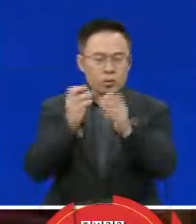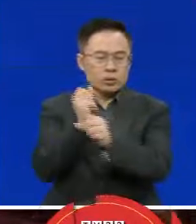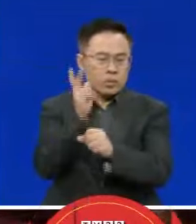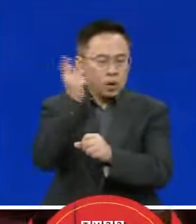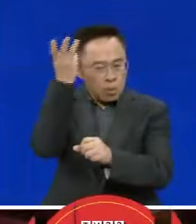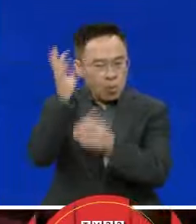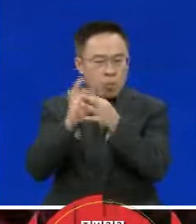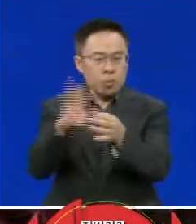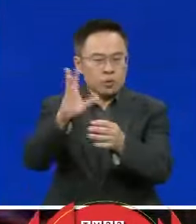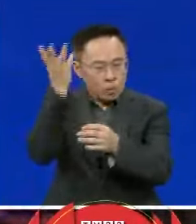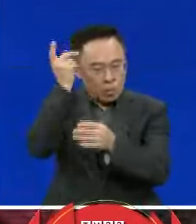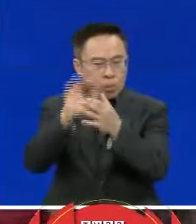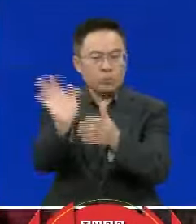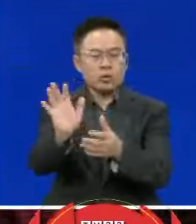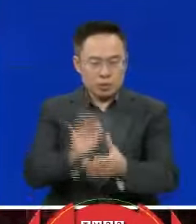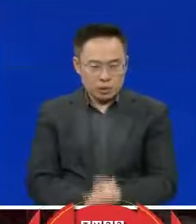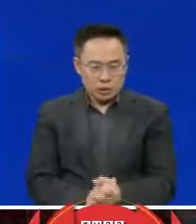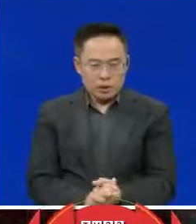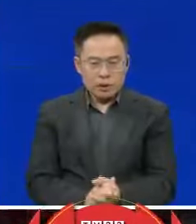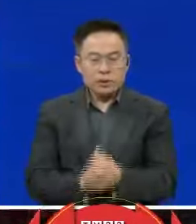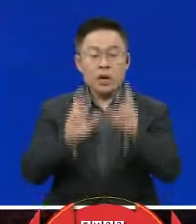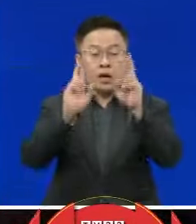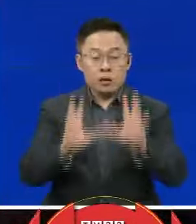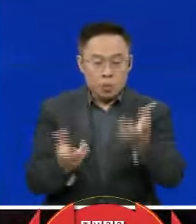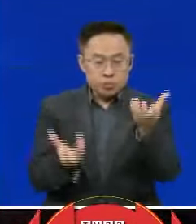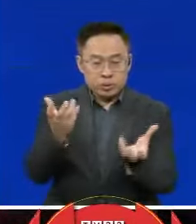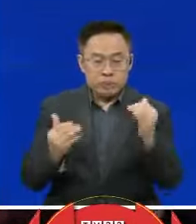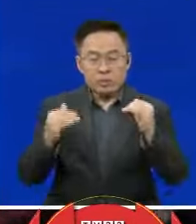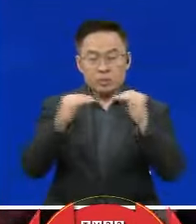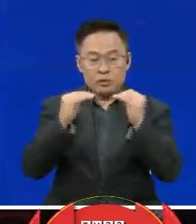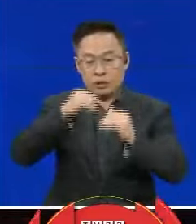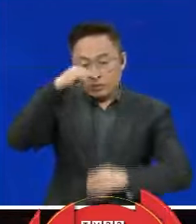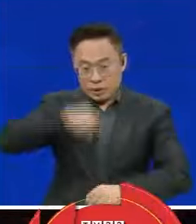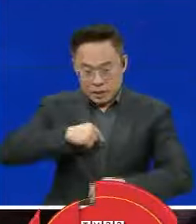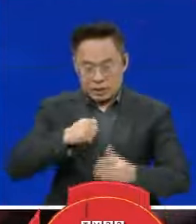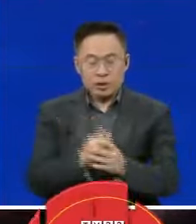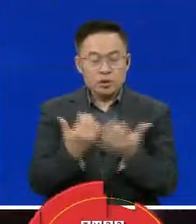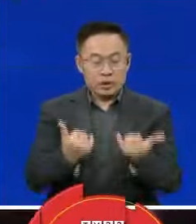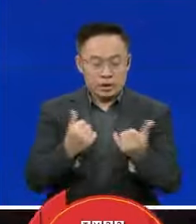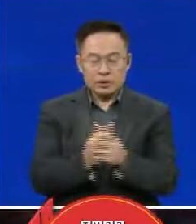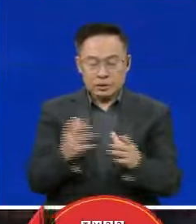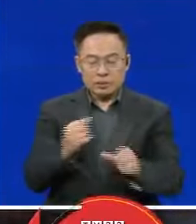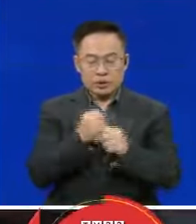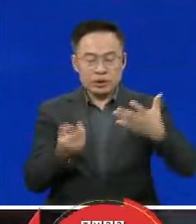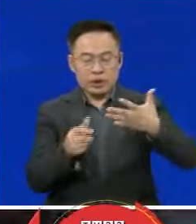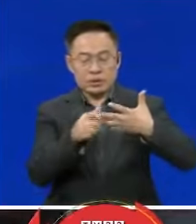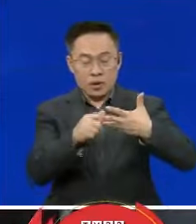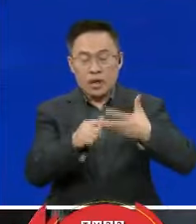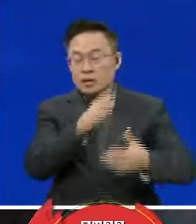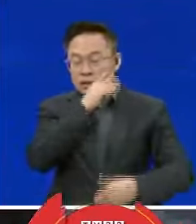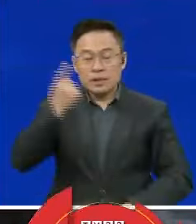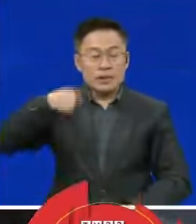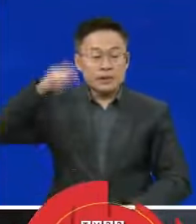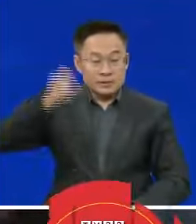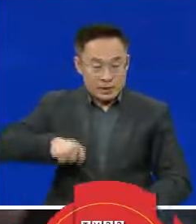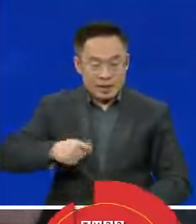หลักการอย่างนี้กันในระบบกระบวนการยุติธรรมไทยนะครับนะเมื่ออยู่ในขั้นตอนการกล่าวหาตราบใดก็ตามที่ศาลไม่พิพากษาถึง